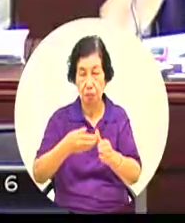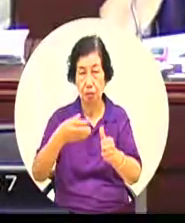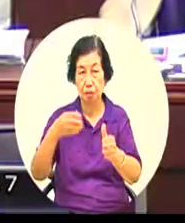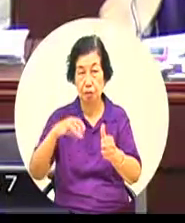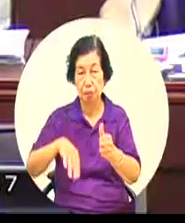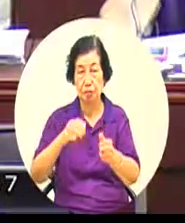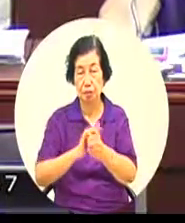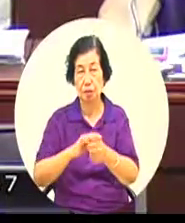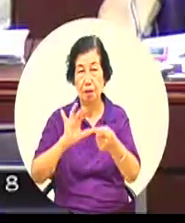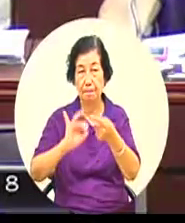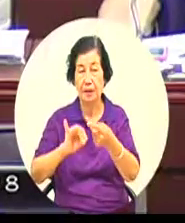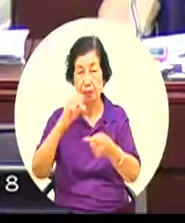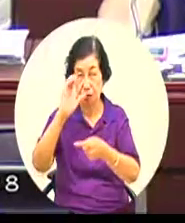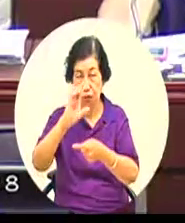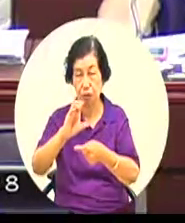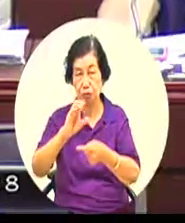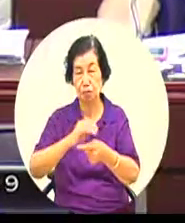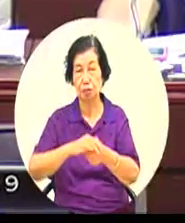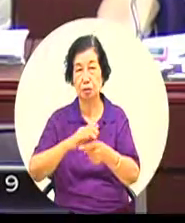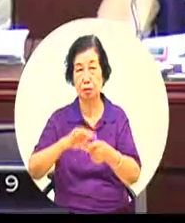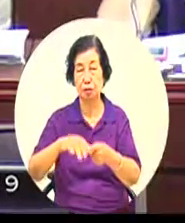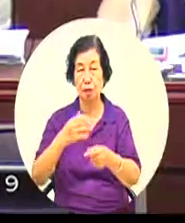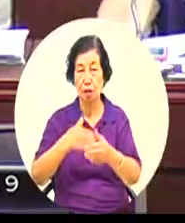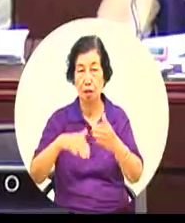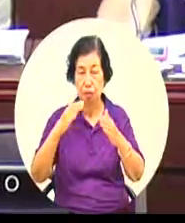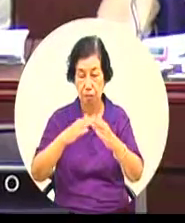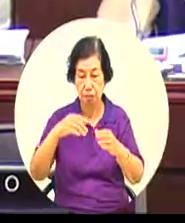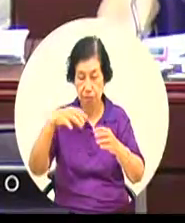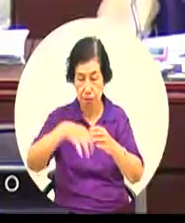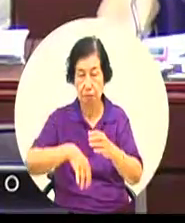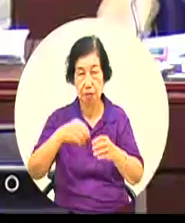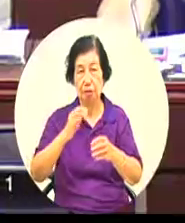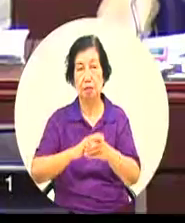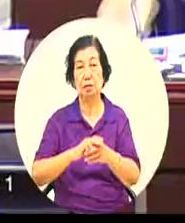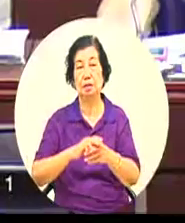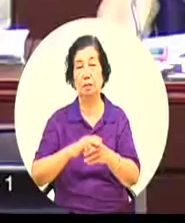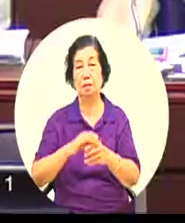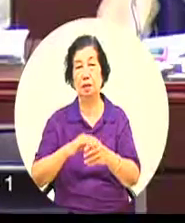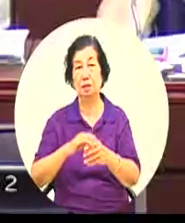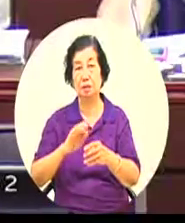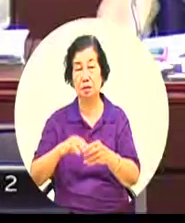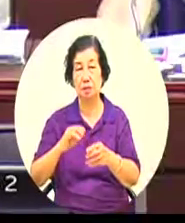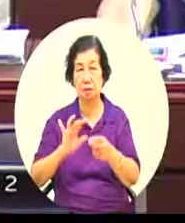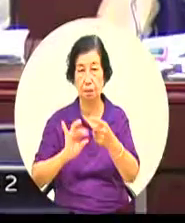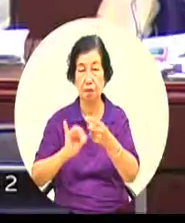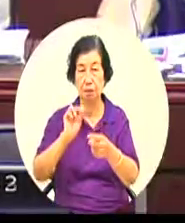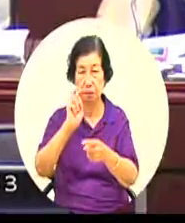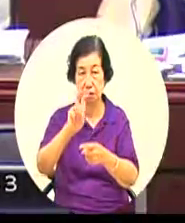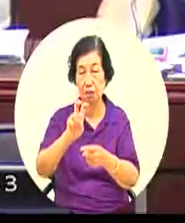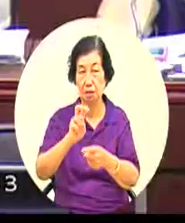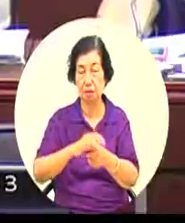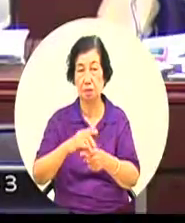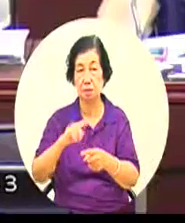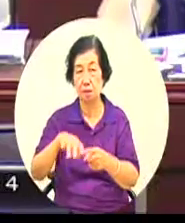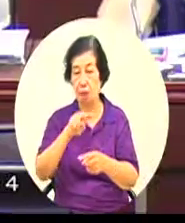到20%的分担自筹，大致他的累剩在50到100万哦。所以其实我们会看学校的状态了。如果这个学